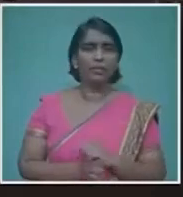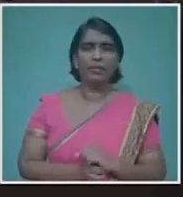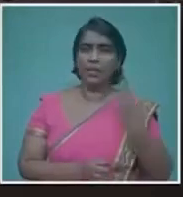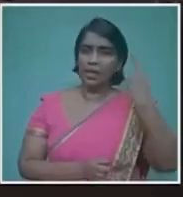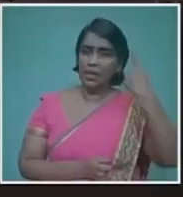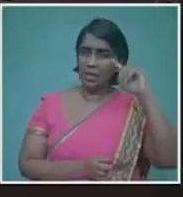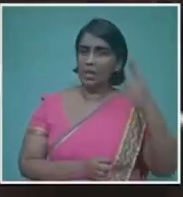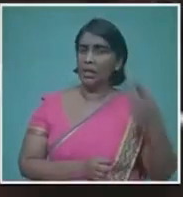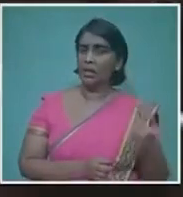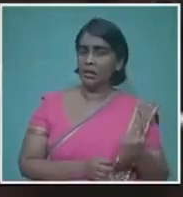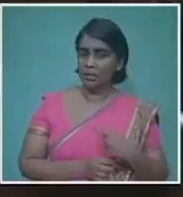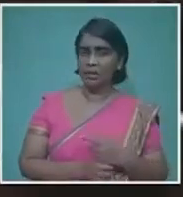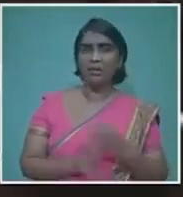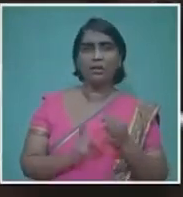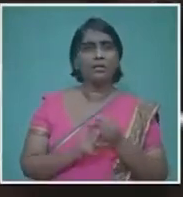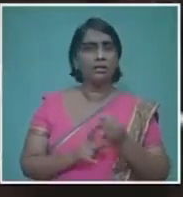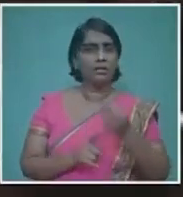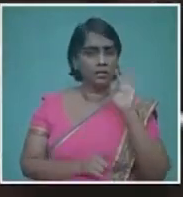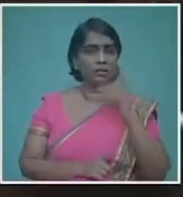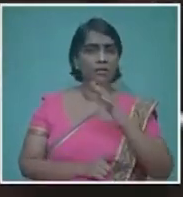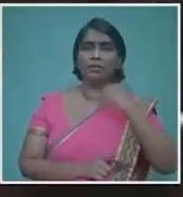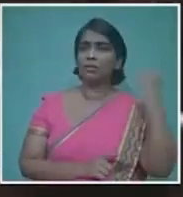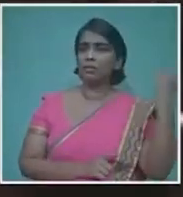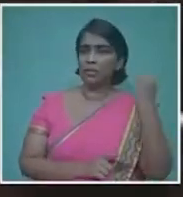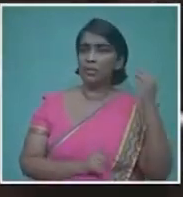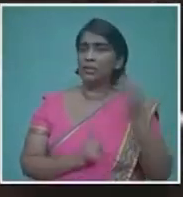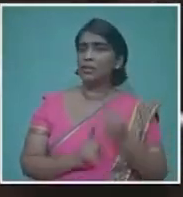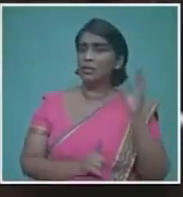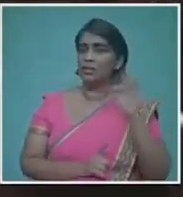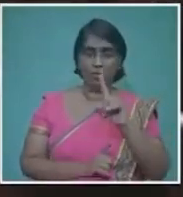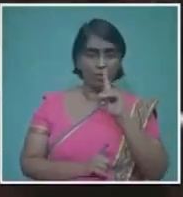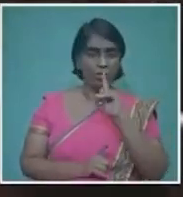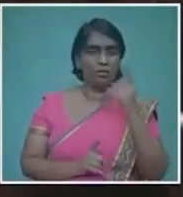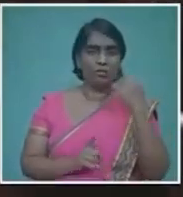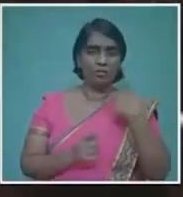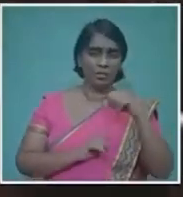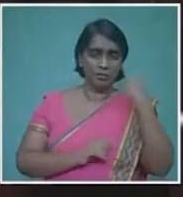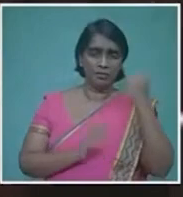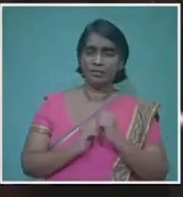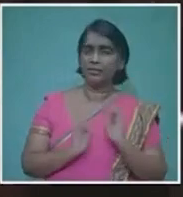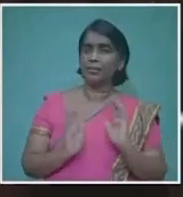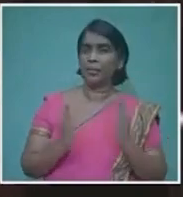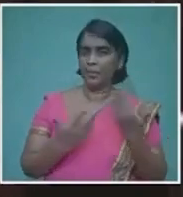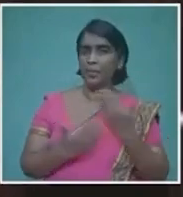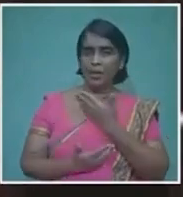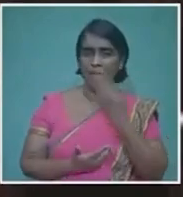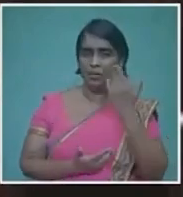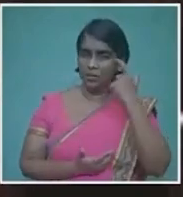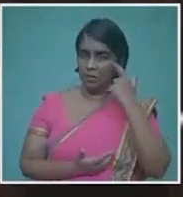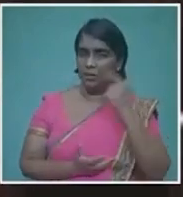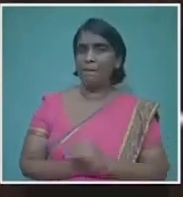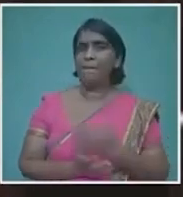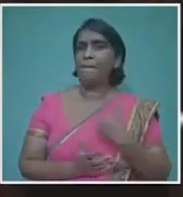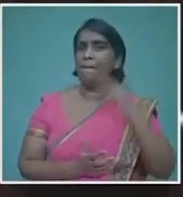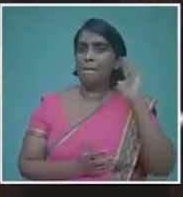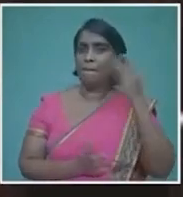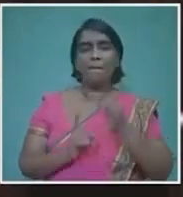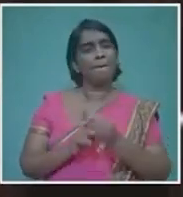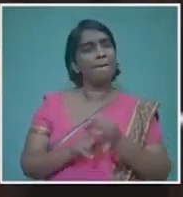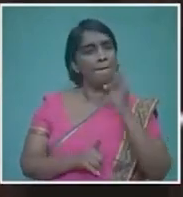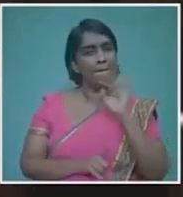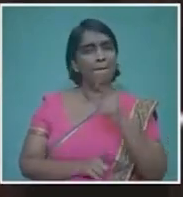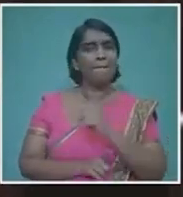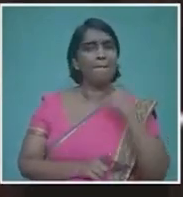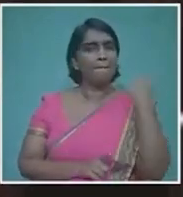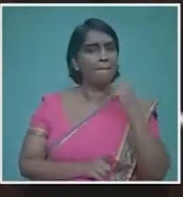ඊයේ දවසේදී මේ ජනාධිපතිතුමාගේ කතාවේ ජනාධිපතිතුමා කියපු කාරණයකින් මගේ කතාව ආරම්භ ගන්න පුළුවන් කියලා මම හිතනවා විශේෂයෙන්ම ජනාධිපතිතුමා මම